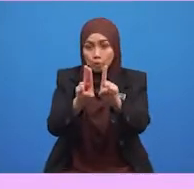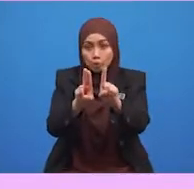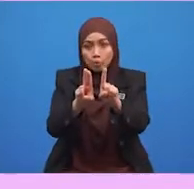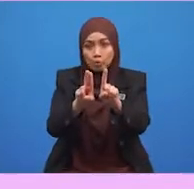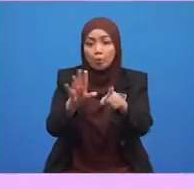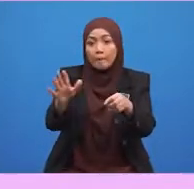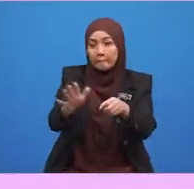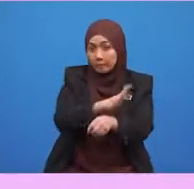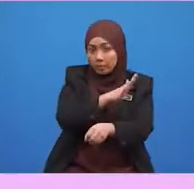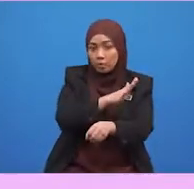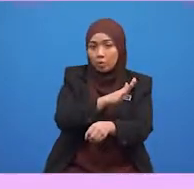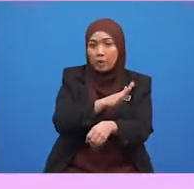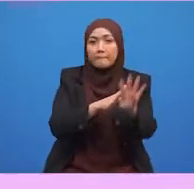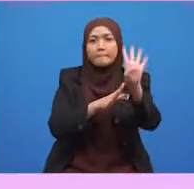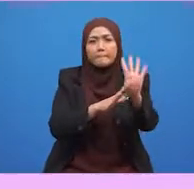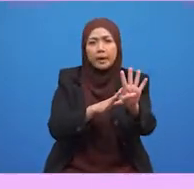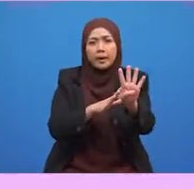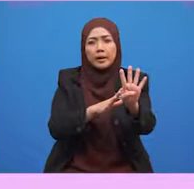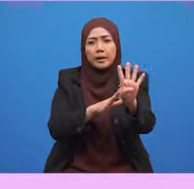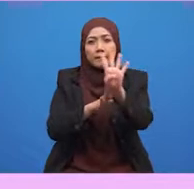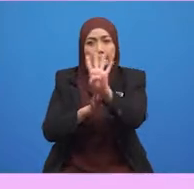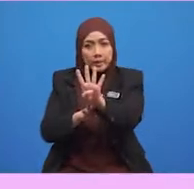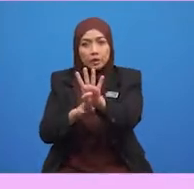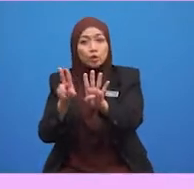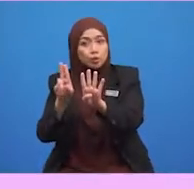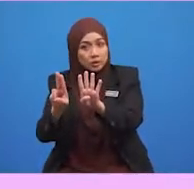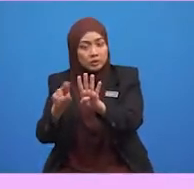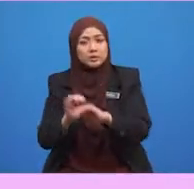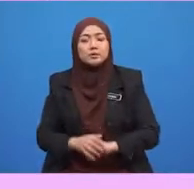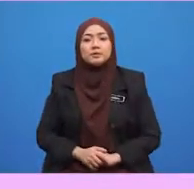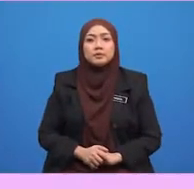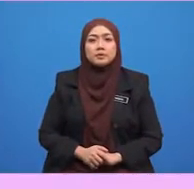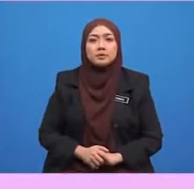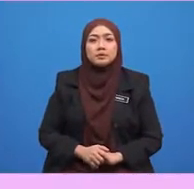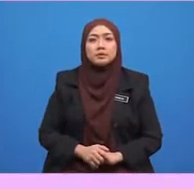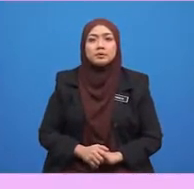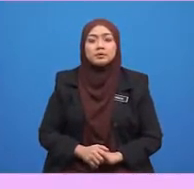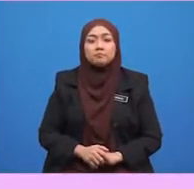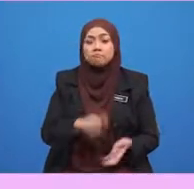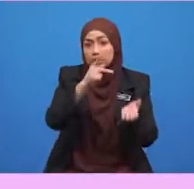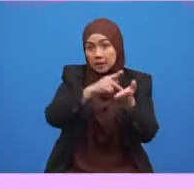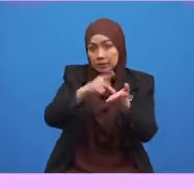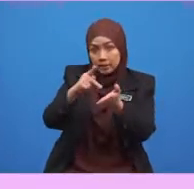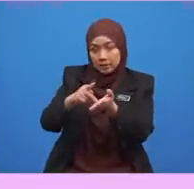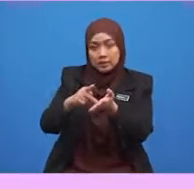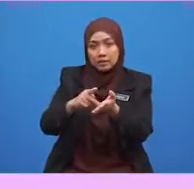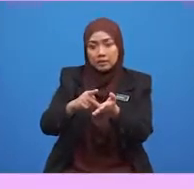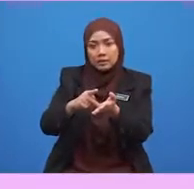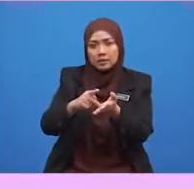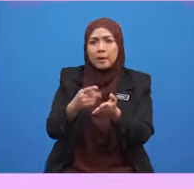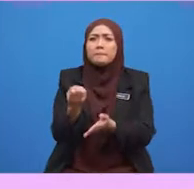persegi penuh ialah 44 unit. Langkah kedua, kira bilangan